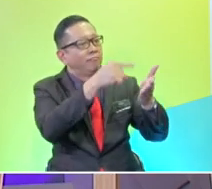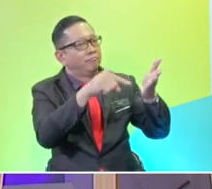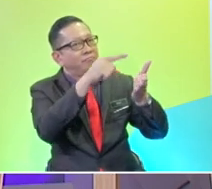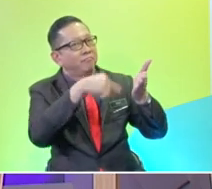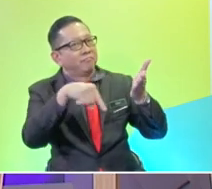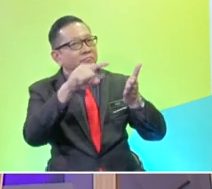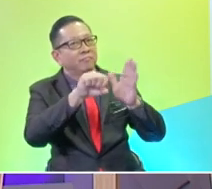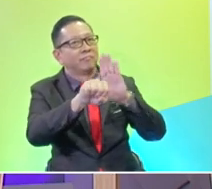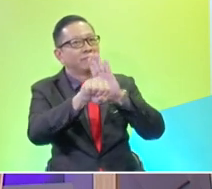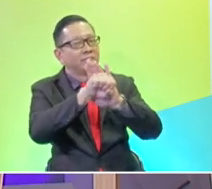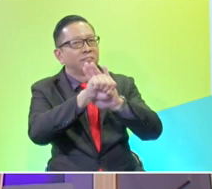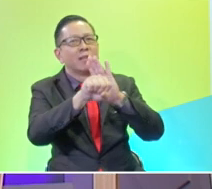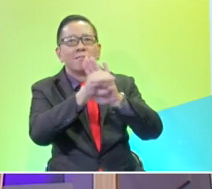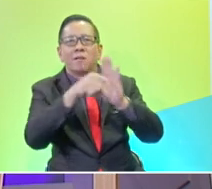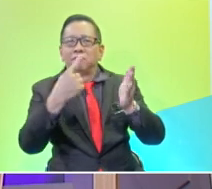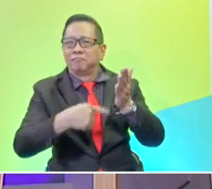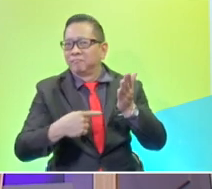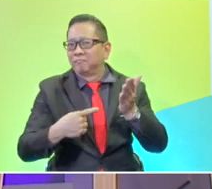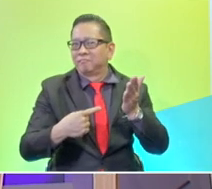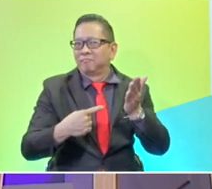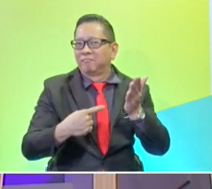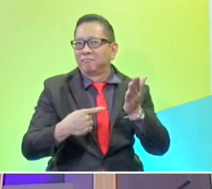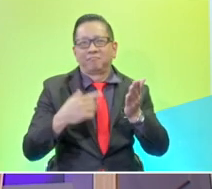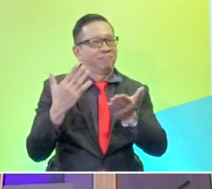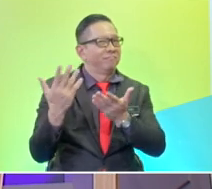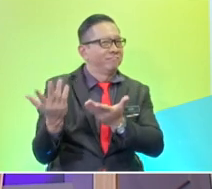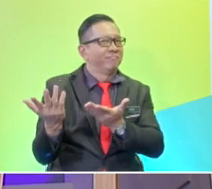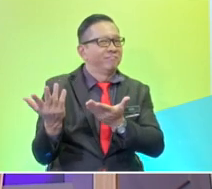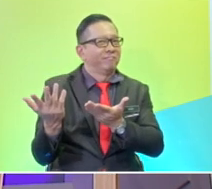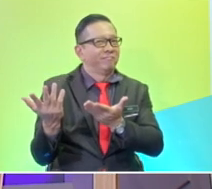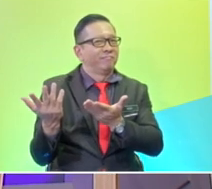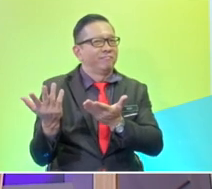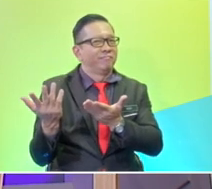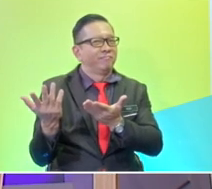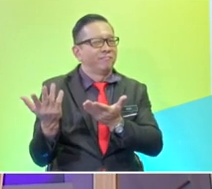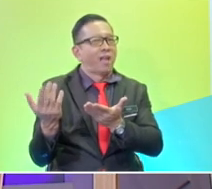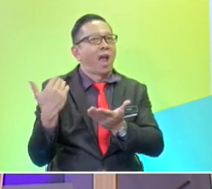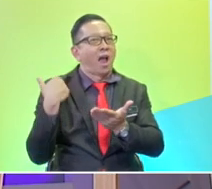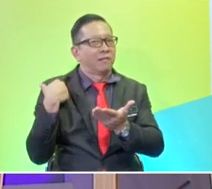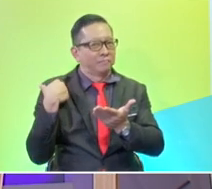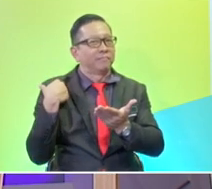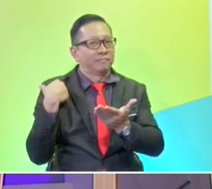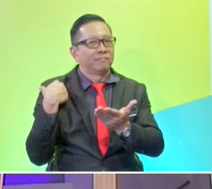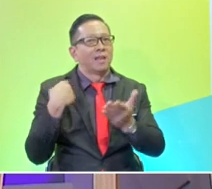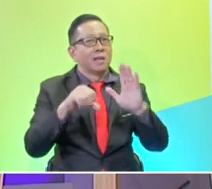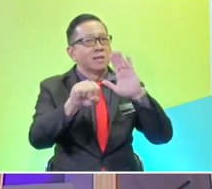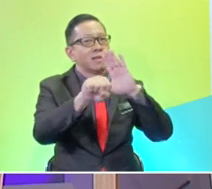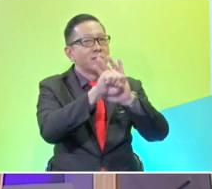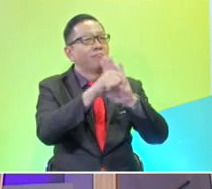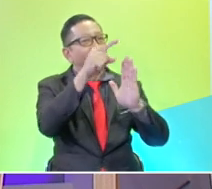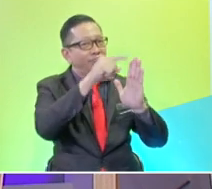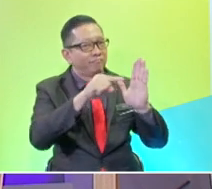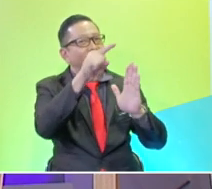simbol simbol apa yang dibulatkan Ah tenang Haag ini aduh eh simbol yang telah